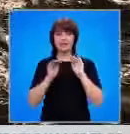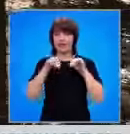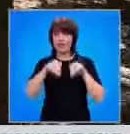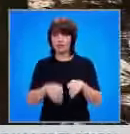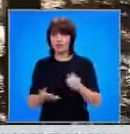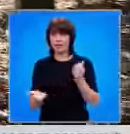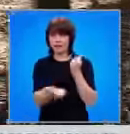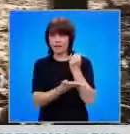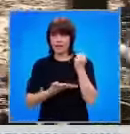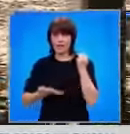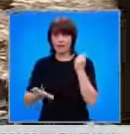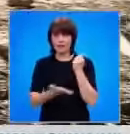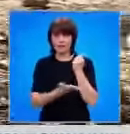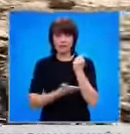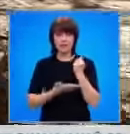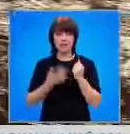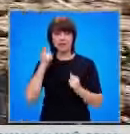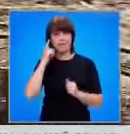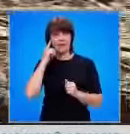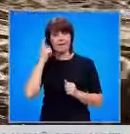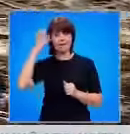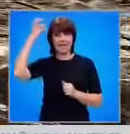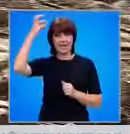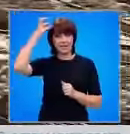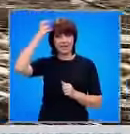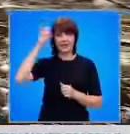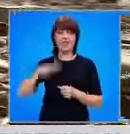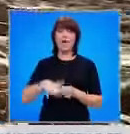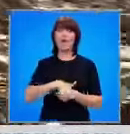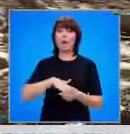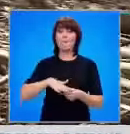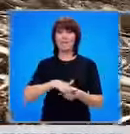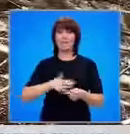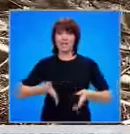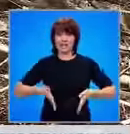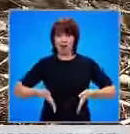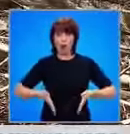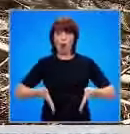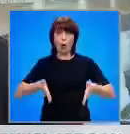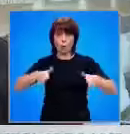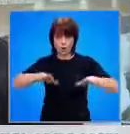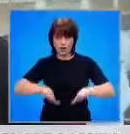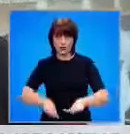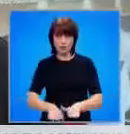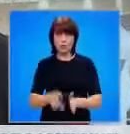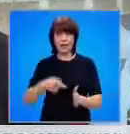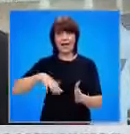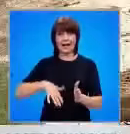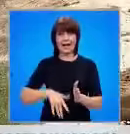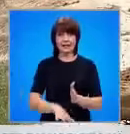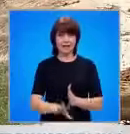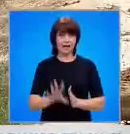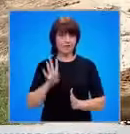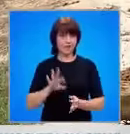режа дървета. По-скоро считам държавата да оправят коритото на реката. Коритото е 4 метра спрямо това, което беше